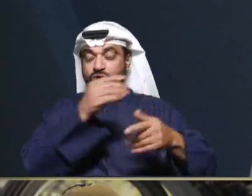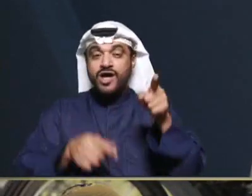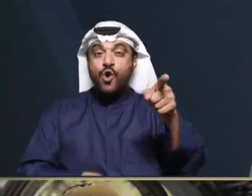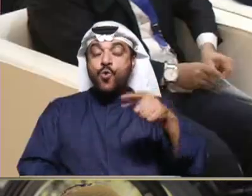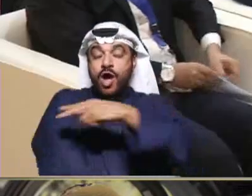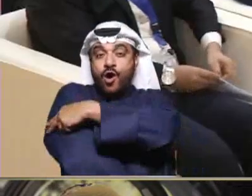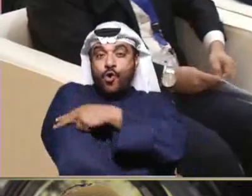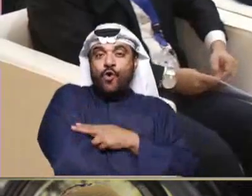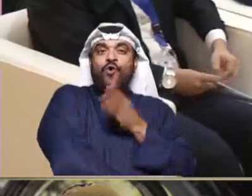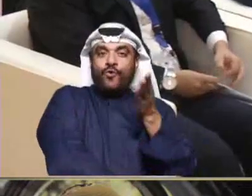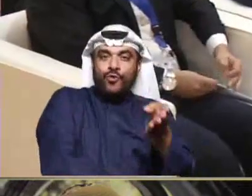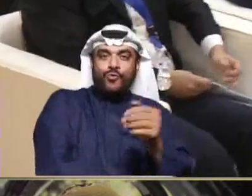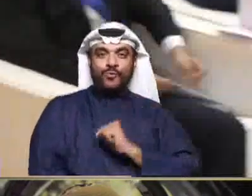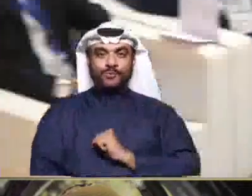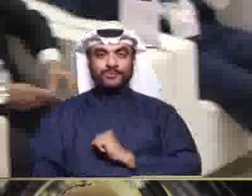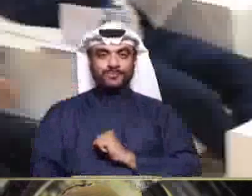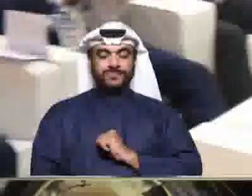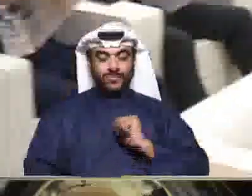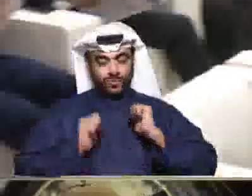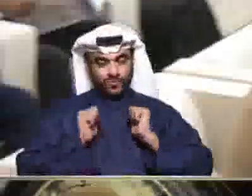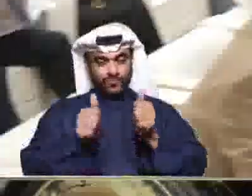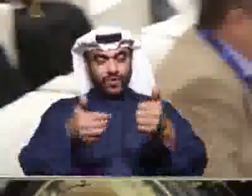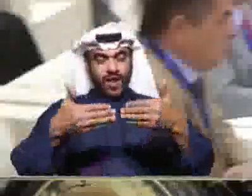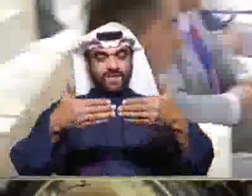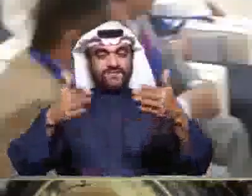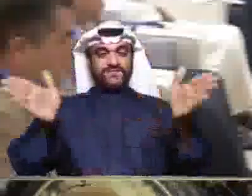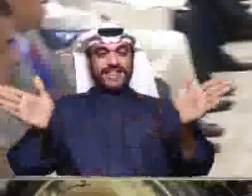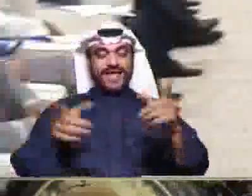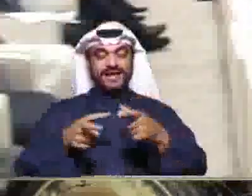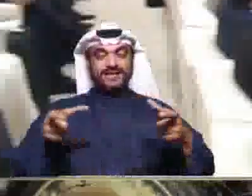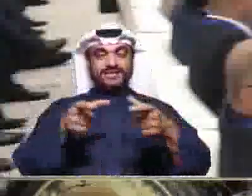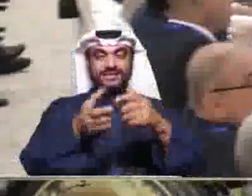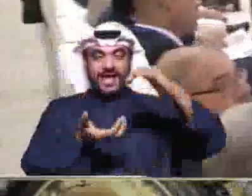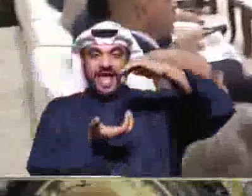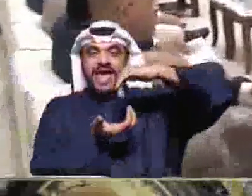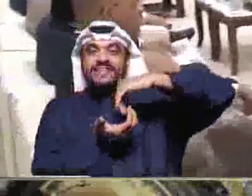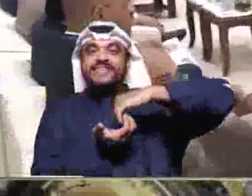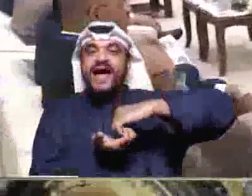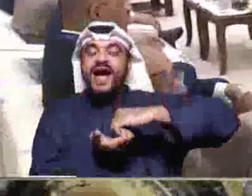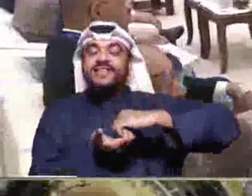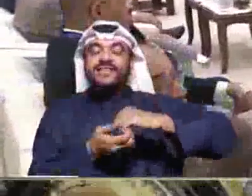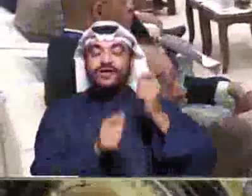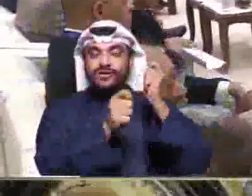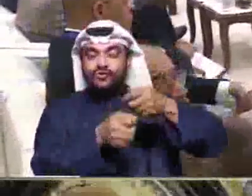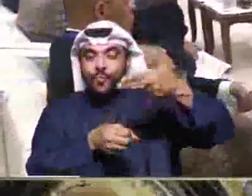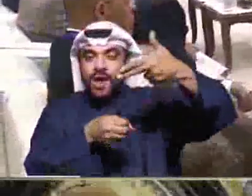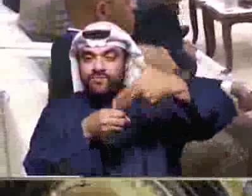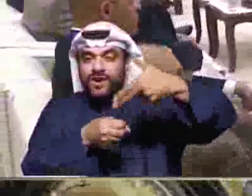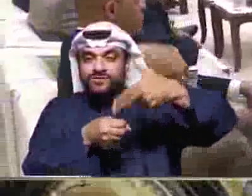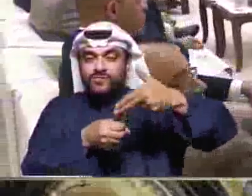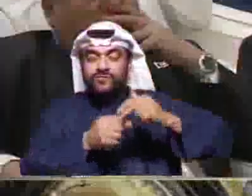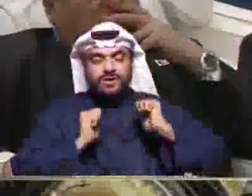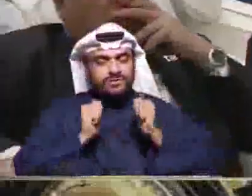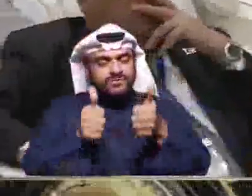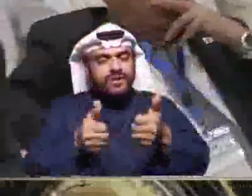نقابيا. الكلمات الافتتاحية لأعضاء المجلس التنفيذي لاتحاد عمال البتروكيماويات ركزت على